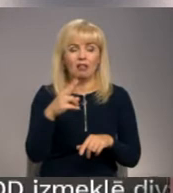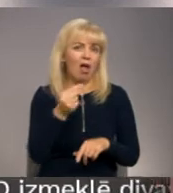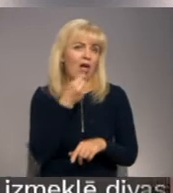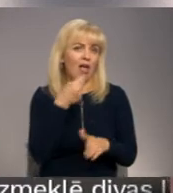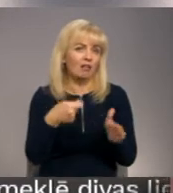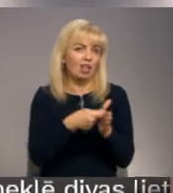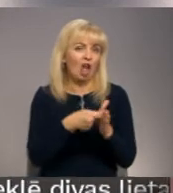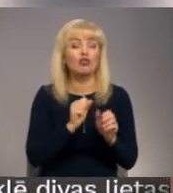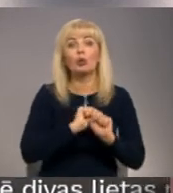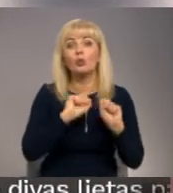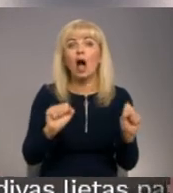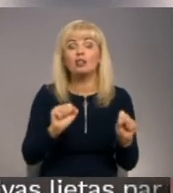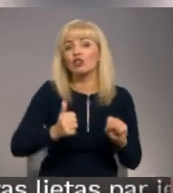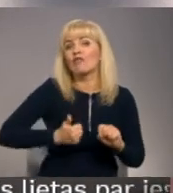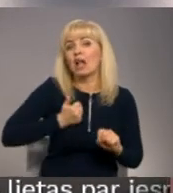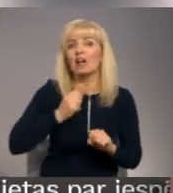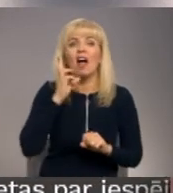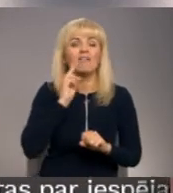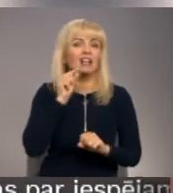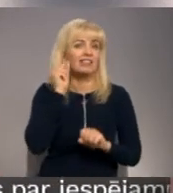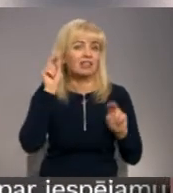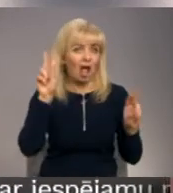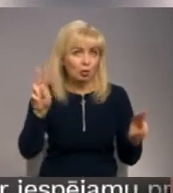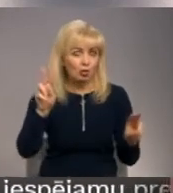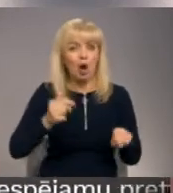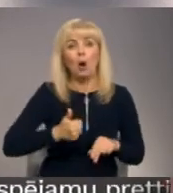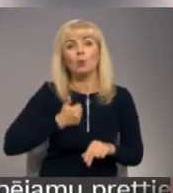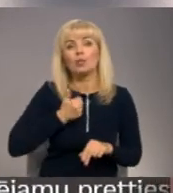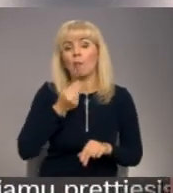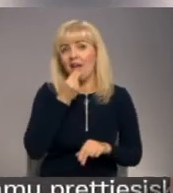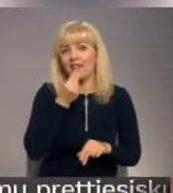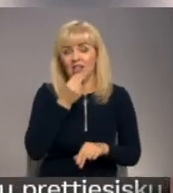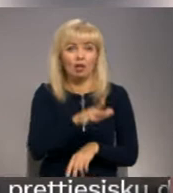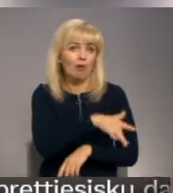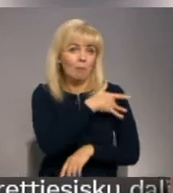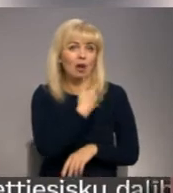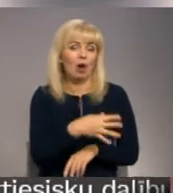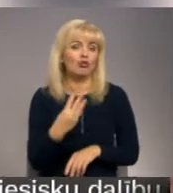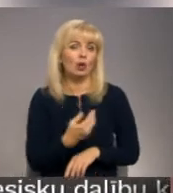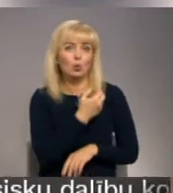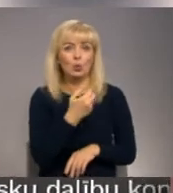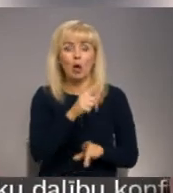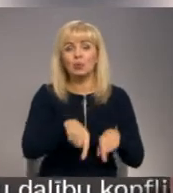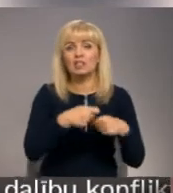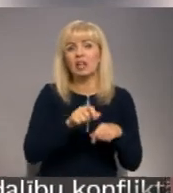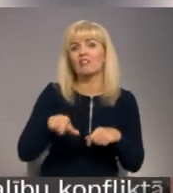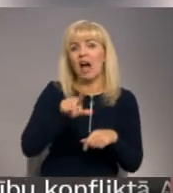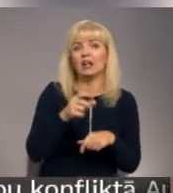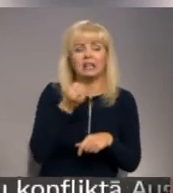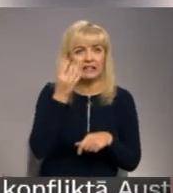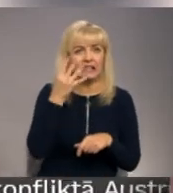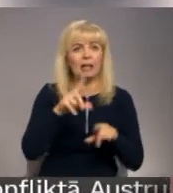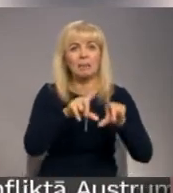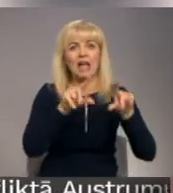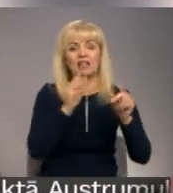nedēļas ēdināšanu nodrošina SIA vectēvs. Uzņēmums ēdināšanas pakalpojums jau gandrīz 4 gadus sniedz vairākās izglītības